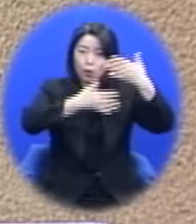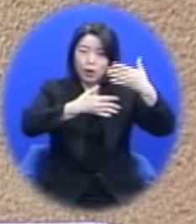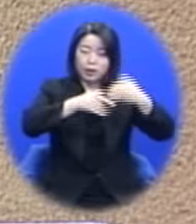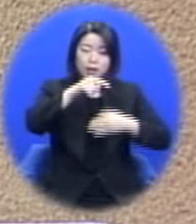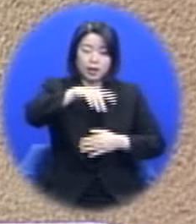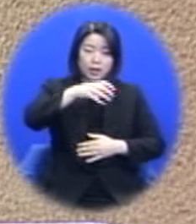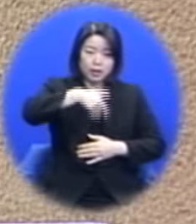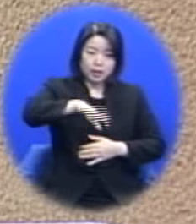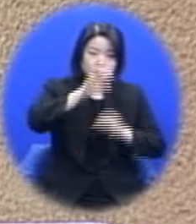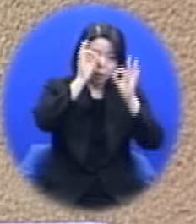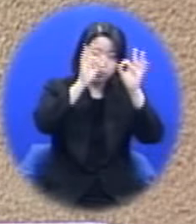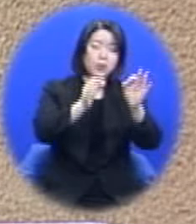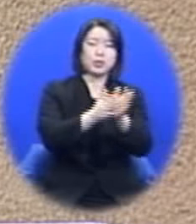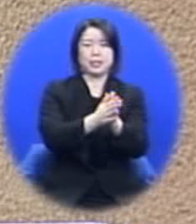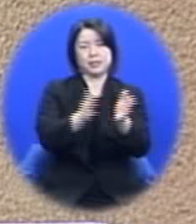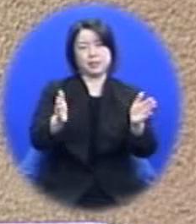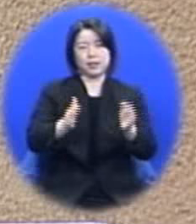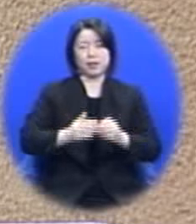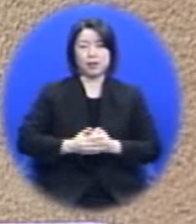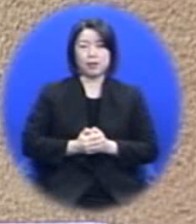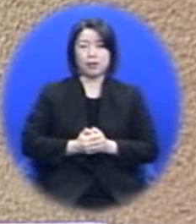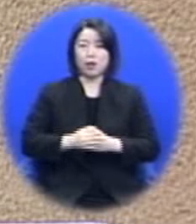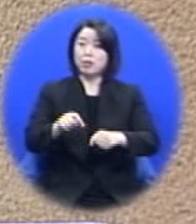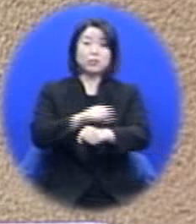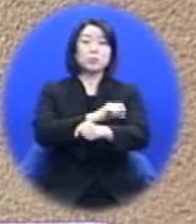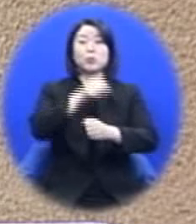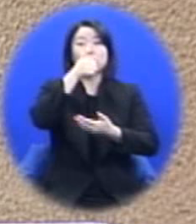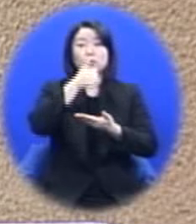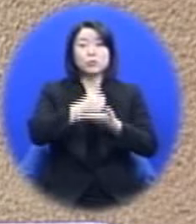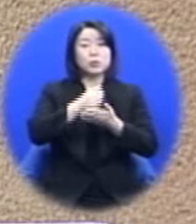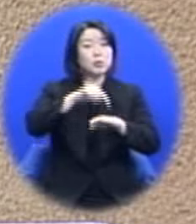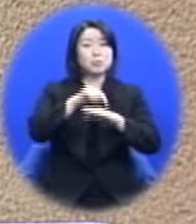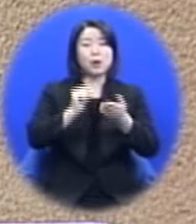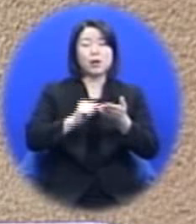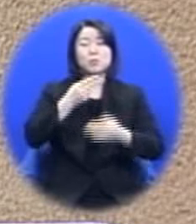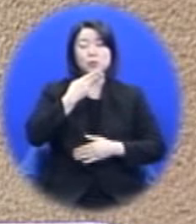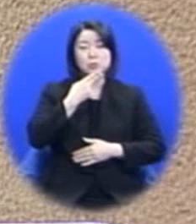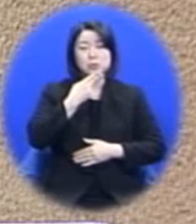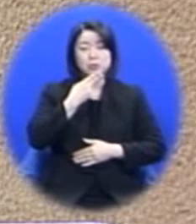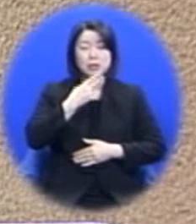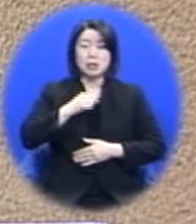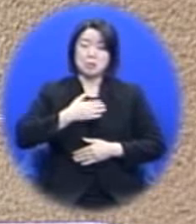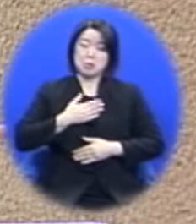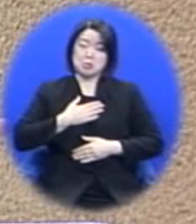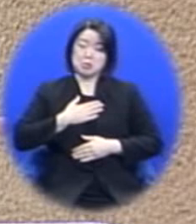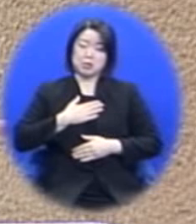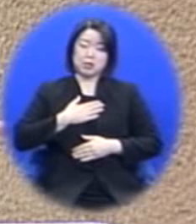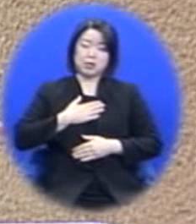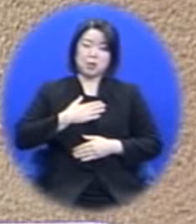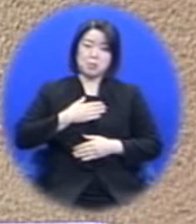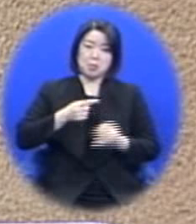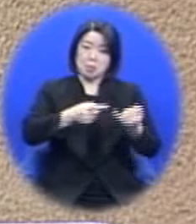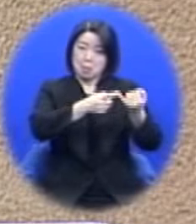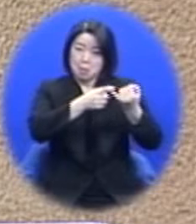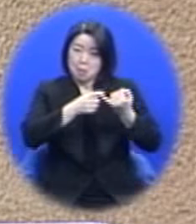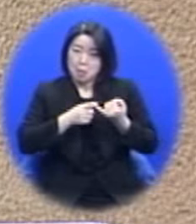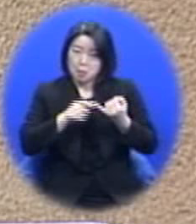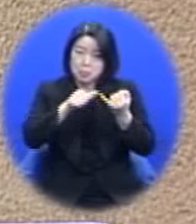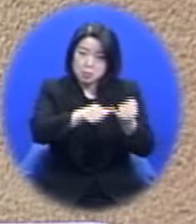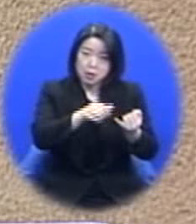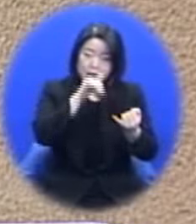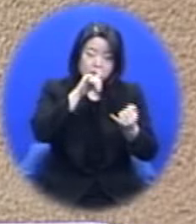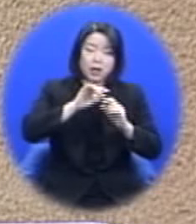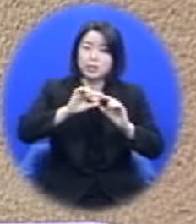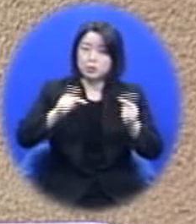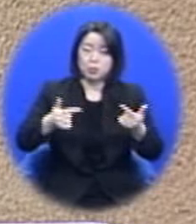가서 그것을 보기 시작을 했는데 특별한 죄책감은 없었대요. 그렇다고 그래서 자기가 무슨 간음을 한 것도 아니니까